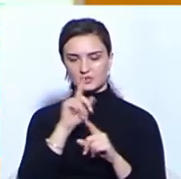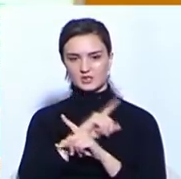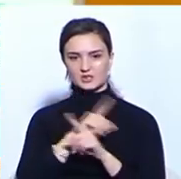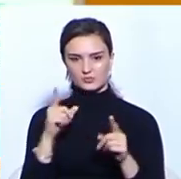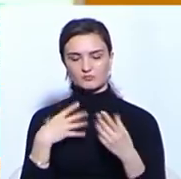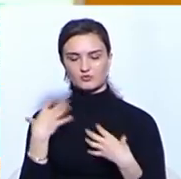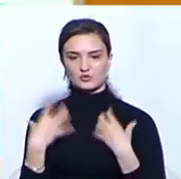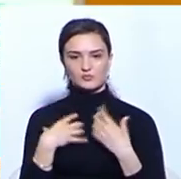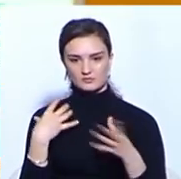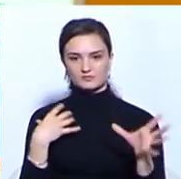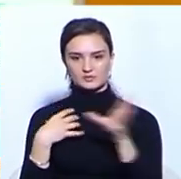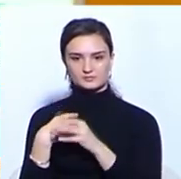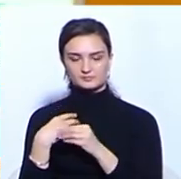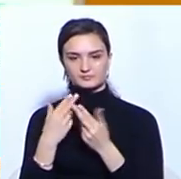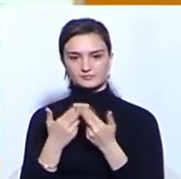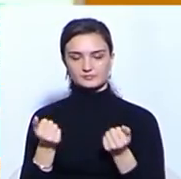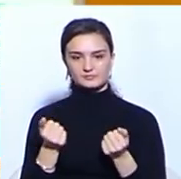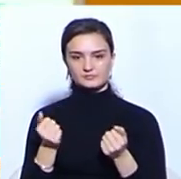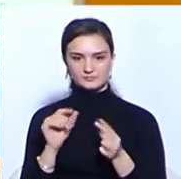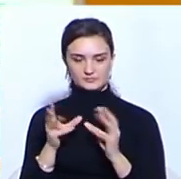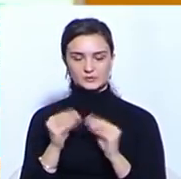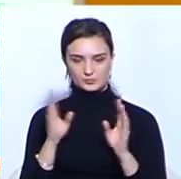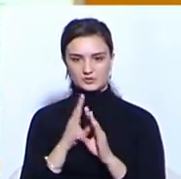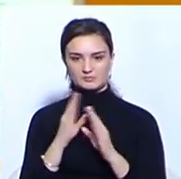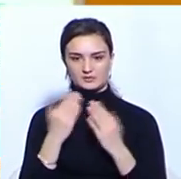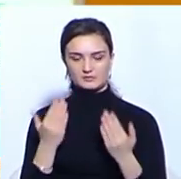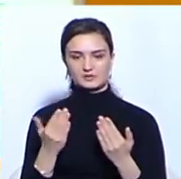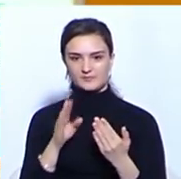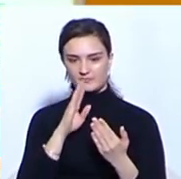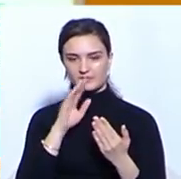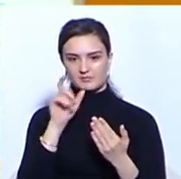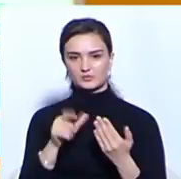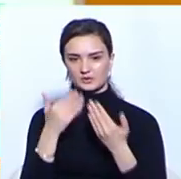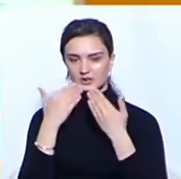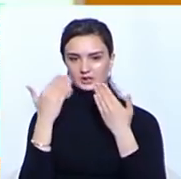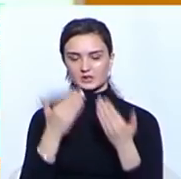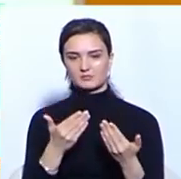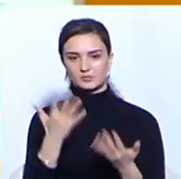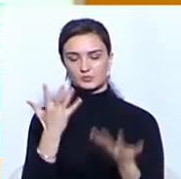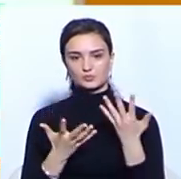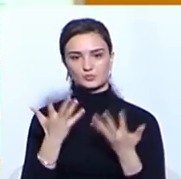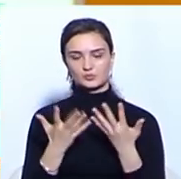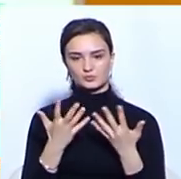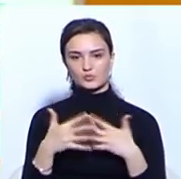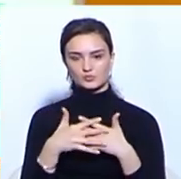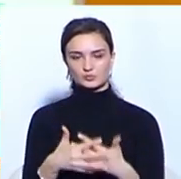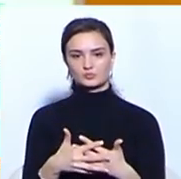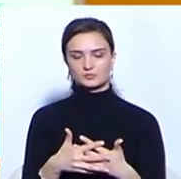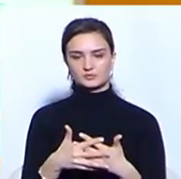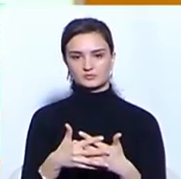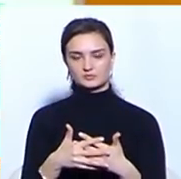განსაკუთრებულ შფოთვას იწვევს და სრულიად ბუნებრივადაც. ქალბატონი გეკითხებათ, თუ